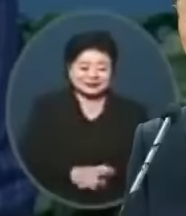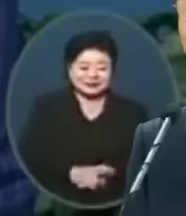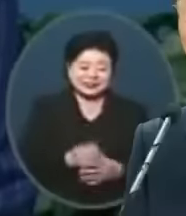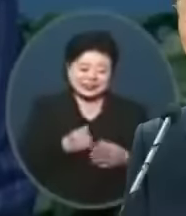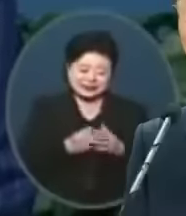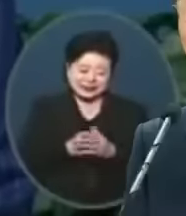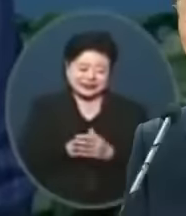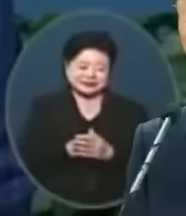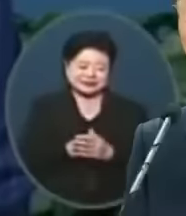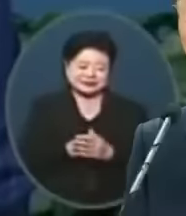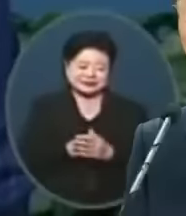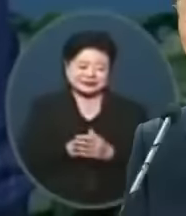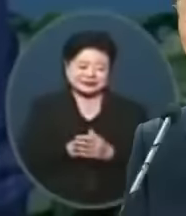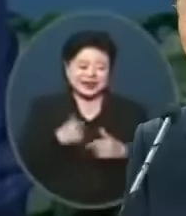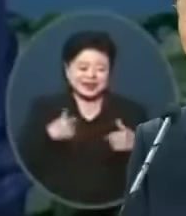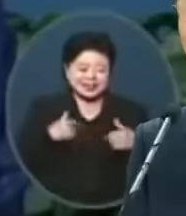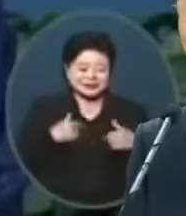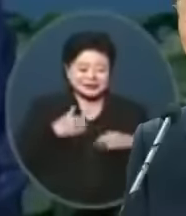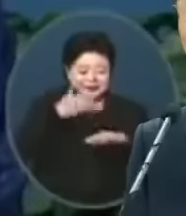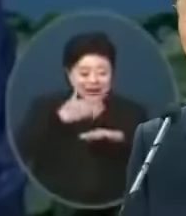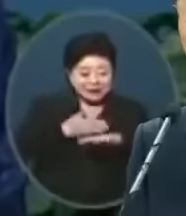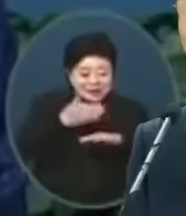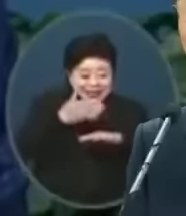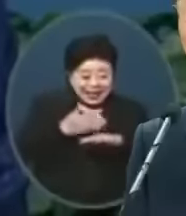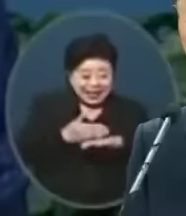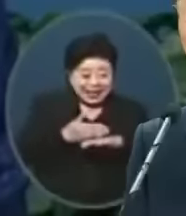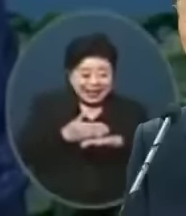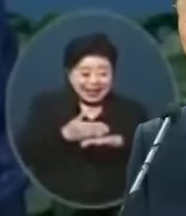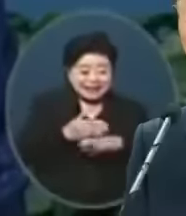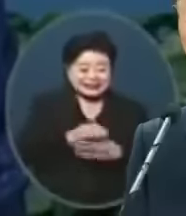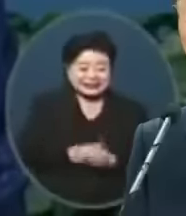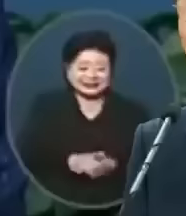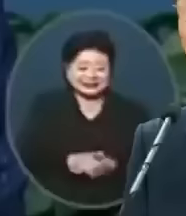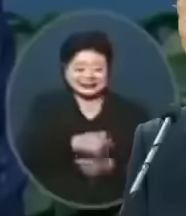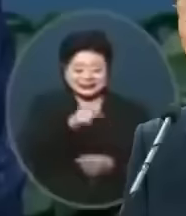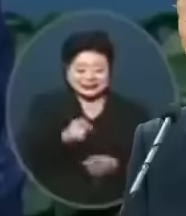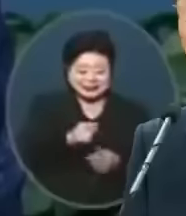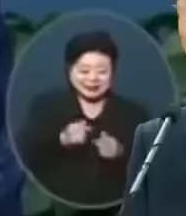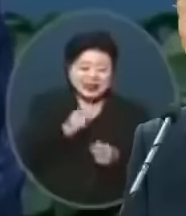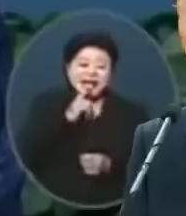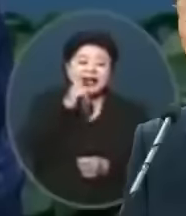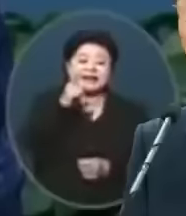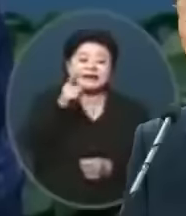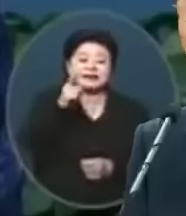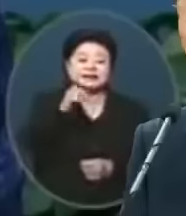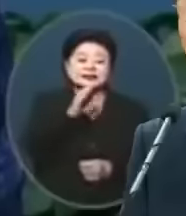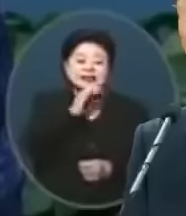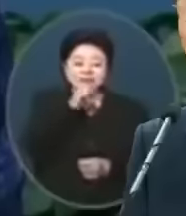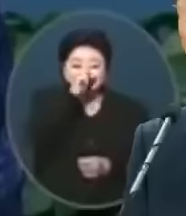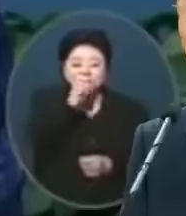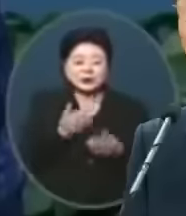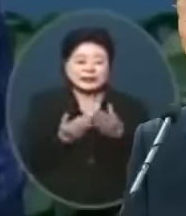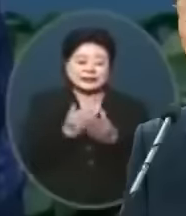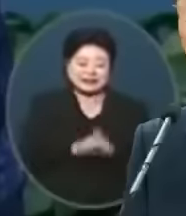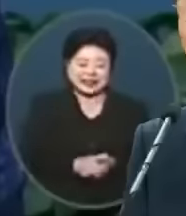그러므로 기쁨과 감사를 적어서 하나님께 아뢰는 것은 참 좋은 일인 것인데